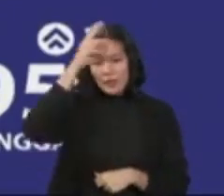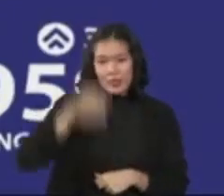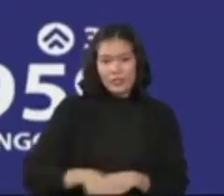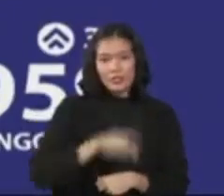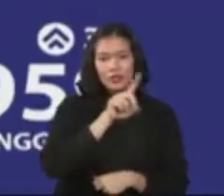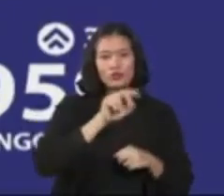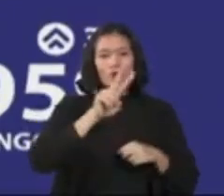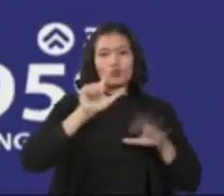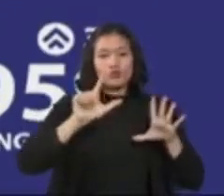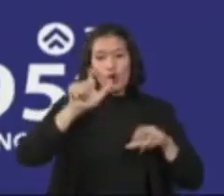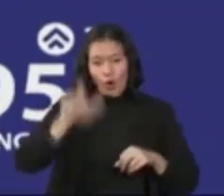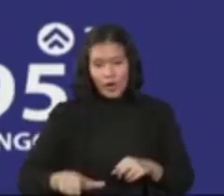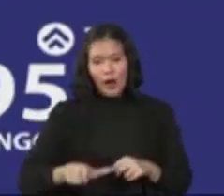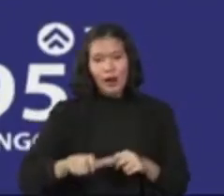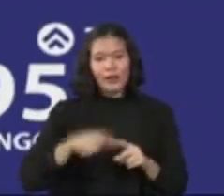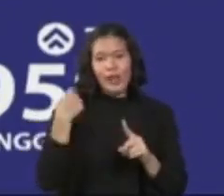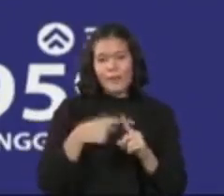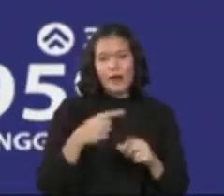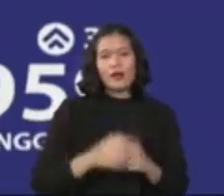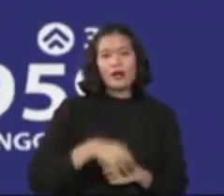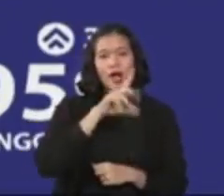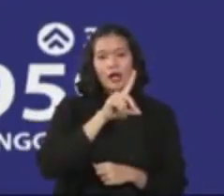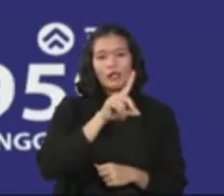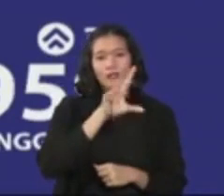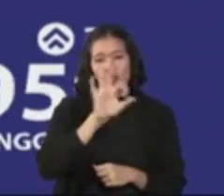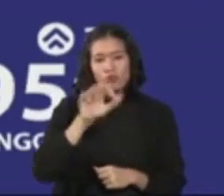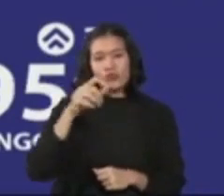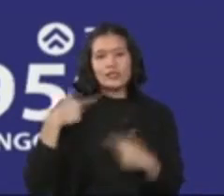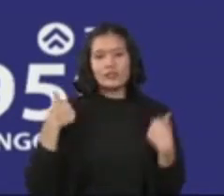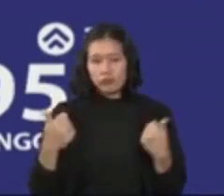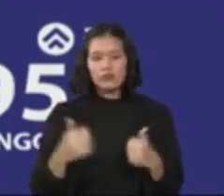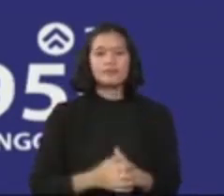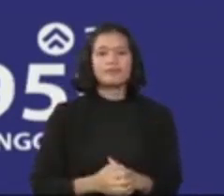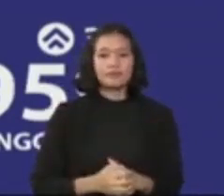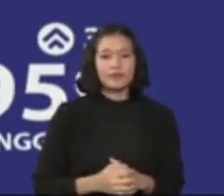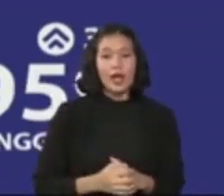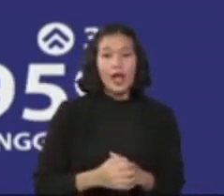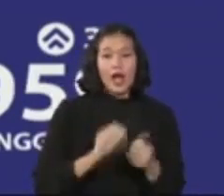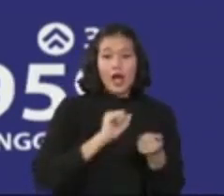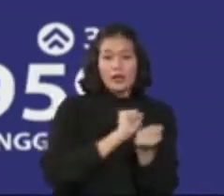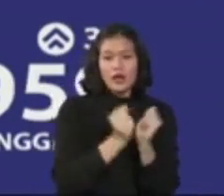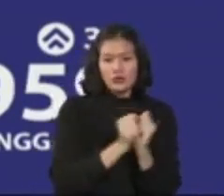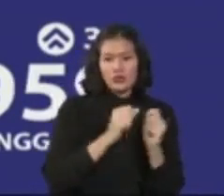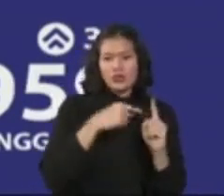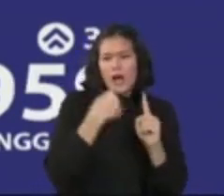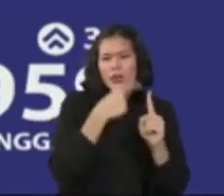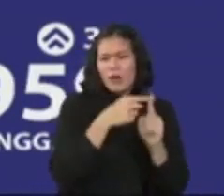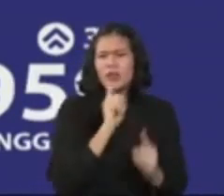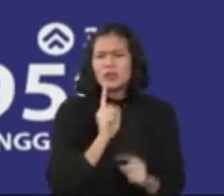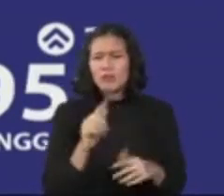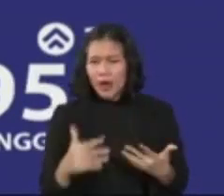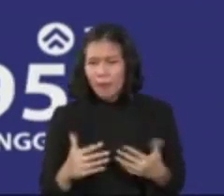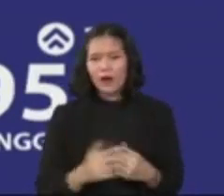127 orang positif baru dan 10 orang sembuh. Penambahan kasus positif ini disebabkan